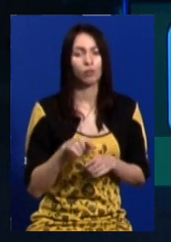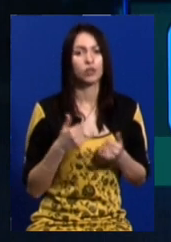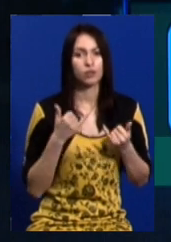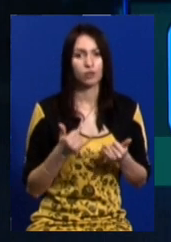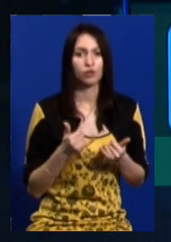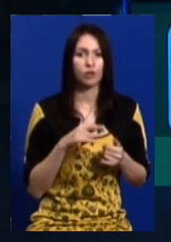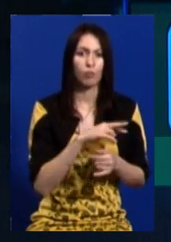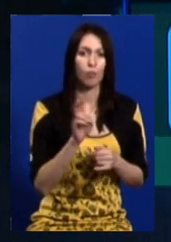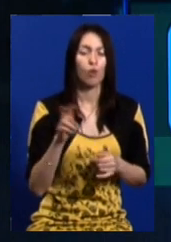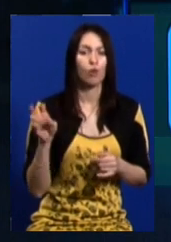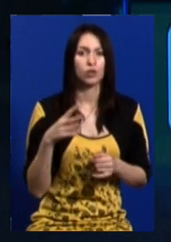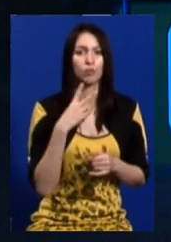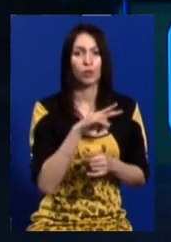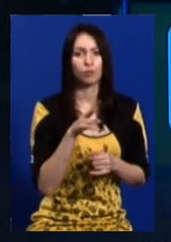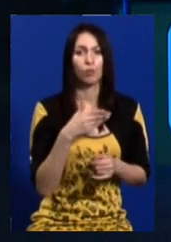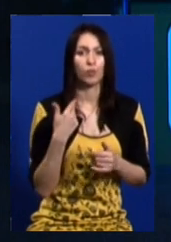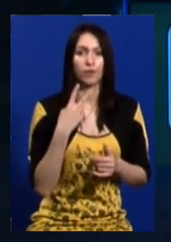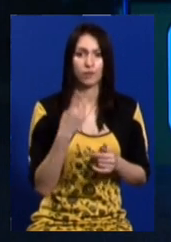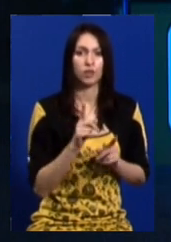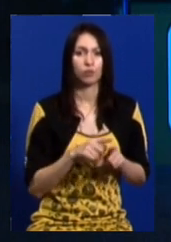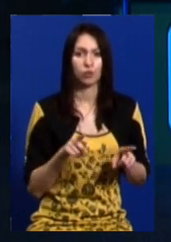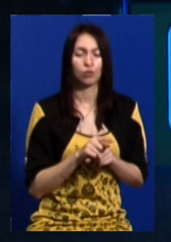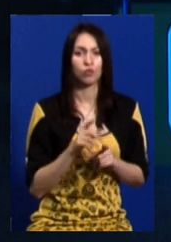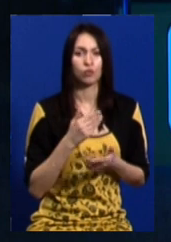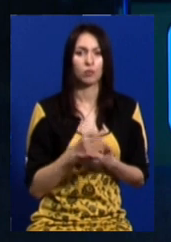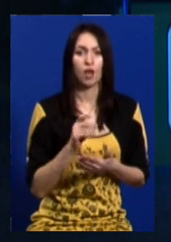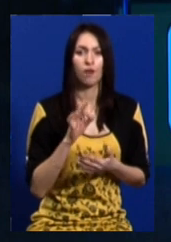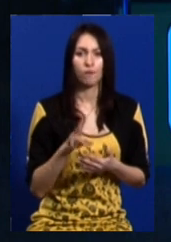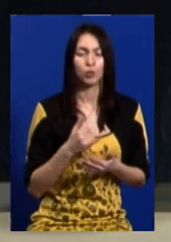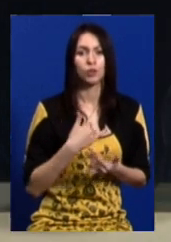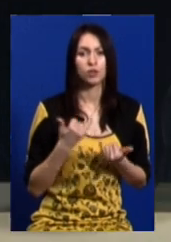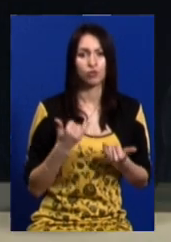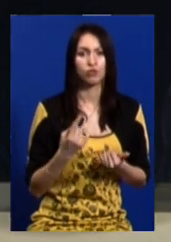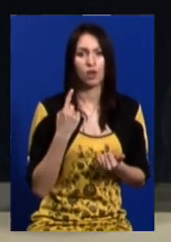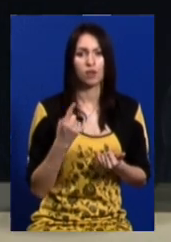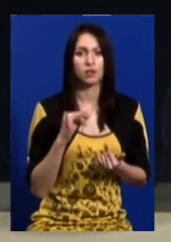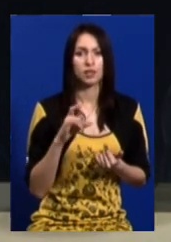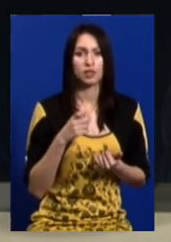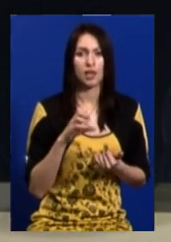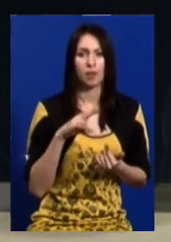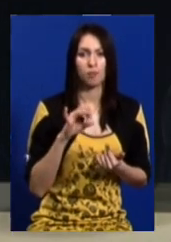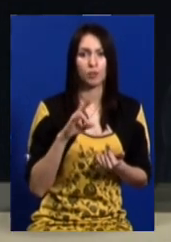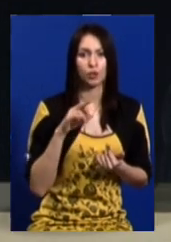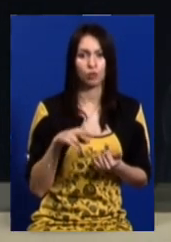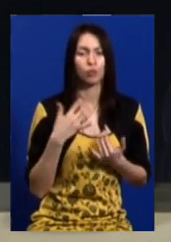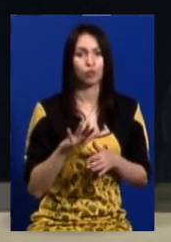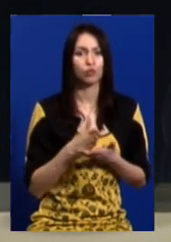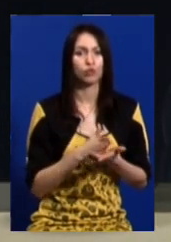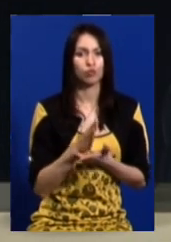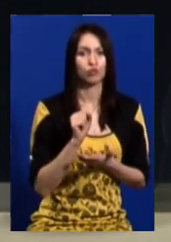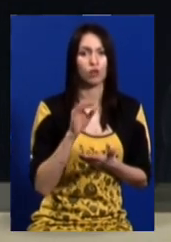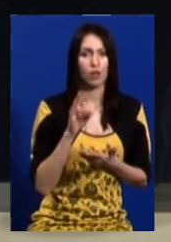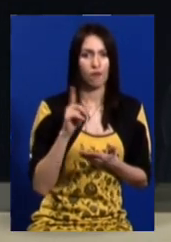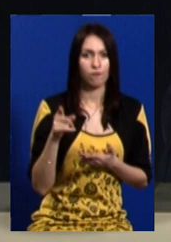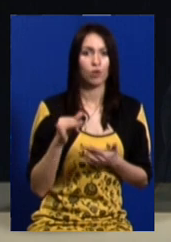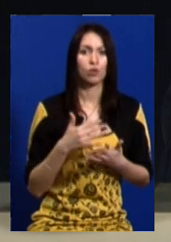походять собі, подивляться. От ми бачимо вже теж Афон. Зараз наш один із єпископів служив цього тижня вже на Афоні. І